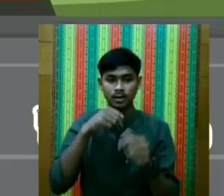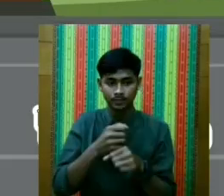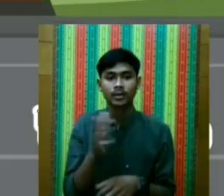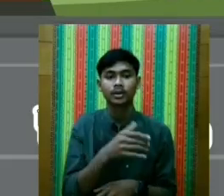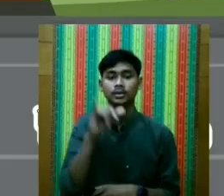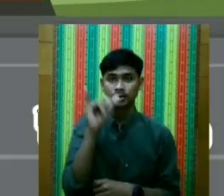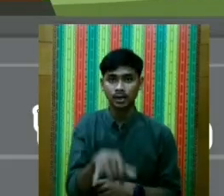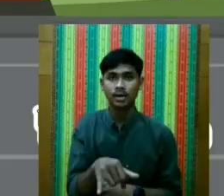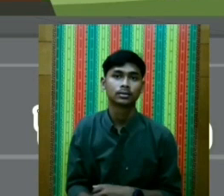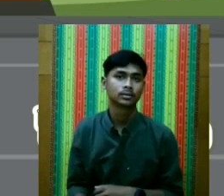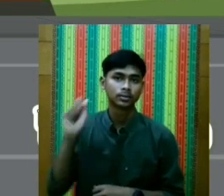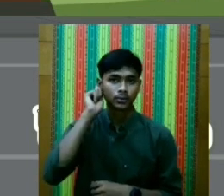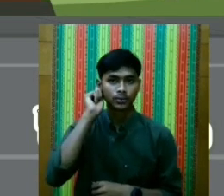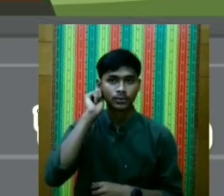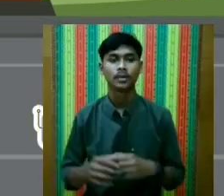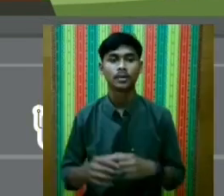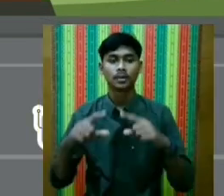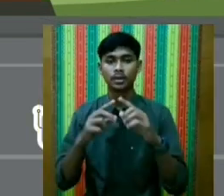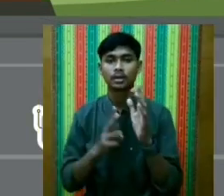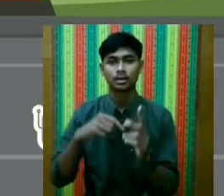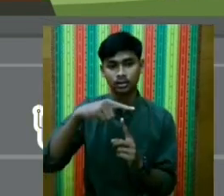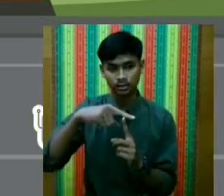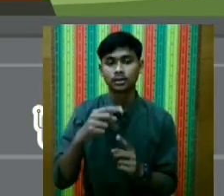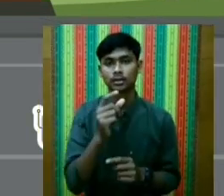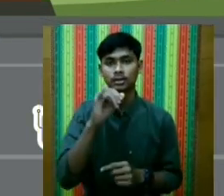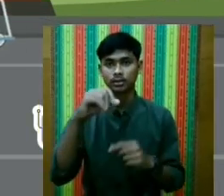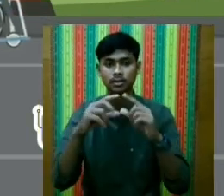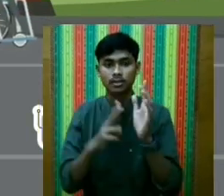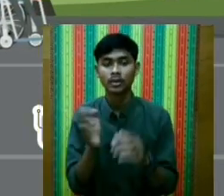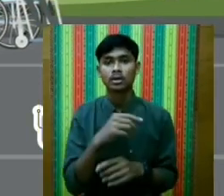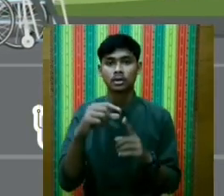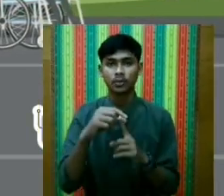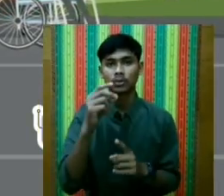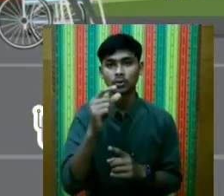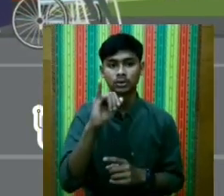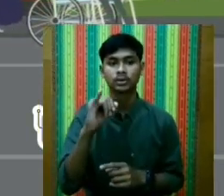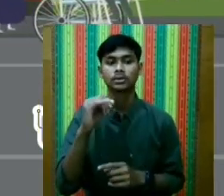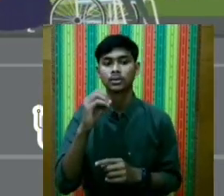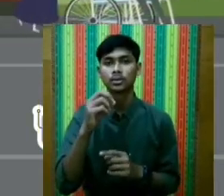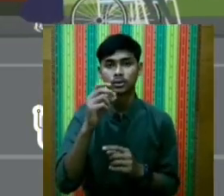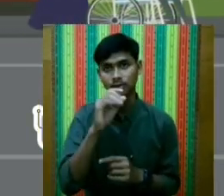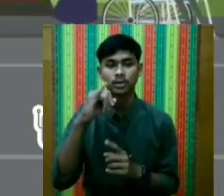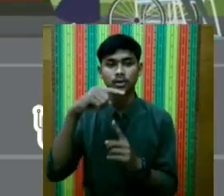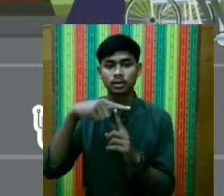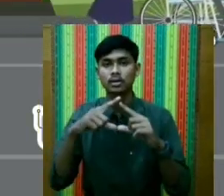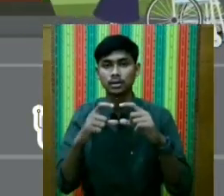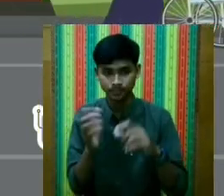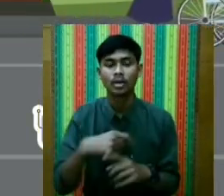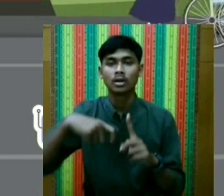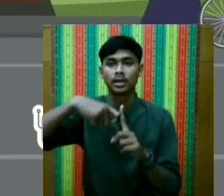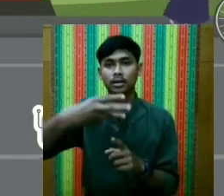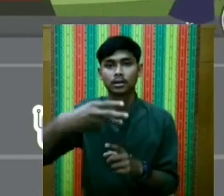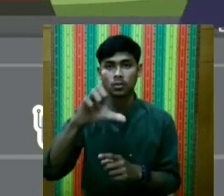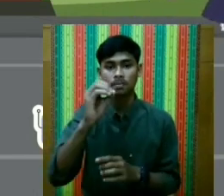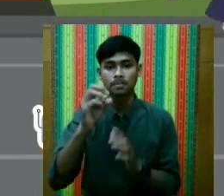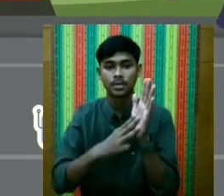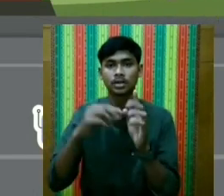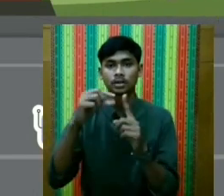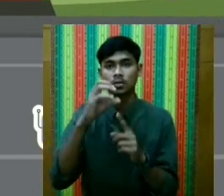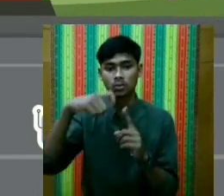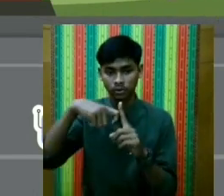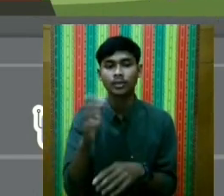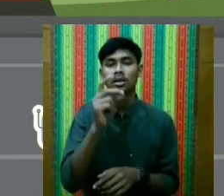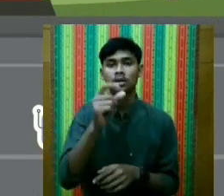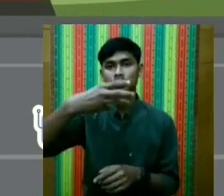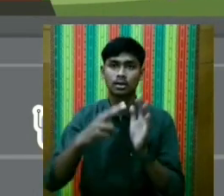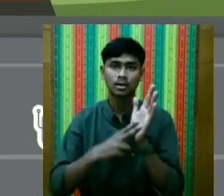pelayanan besi dan Tibo petugas pelayan kami akan menjemput